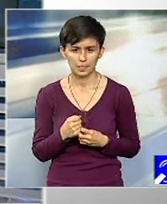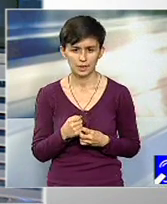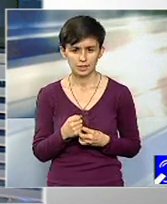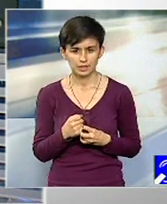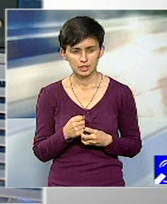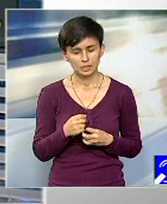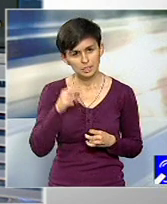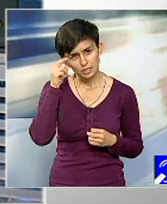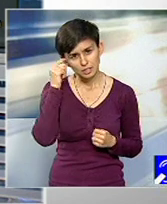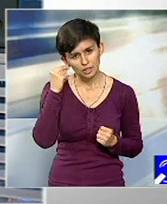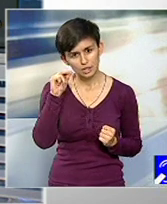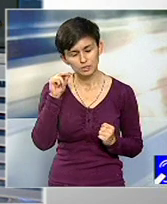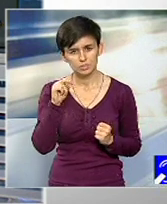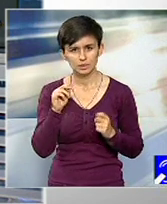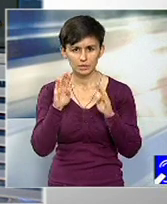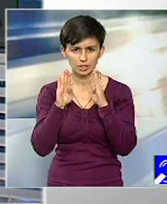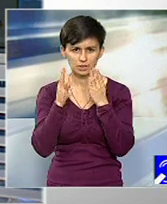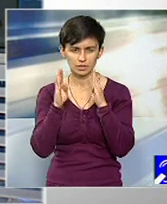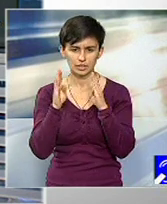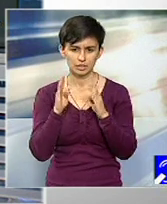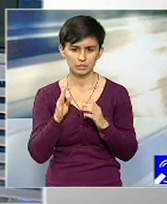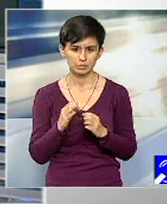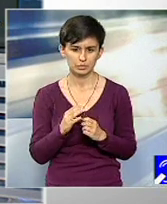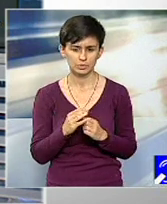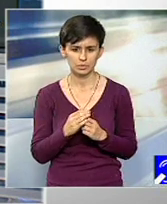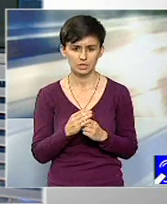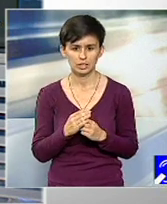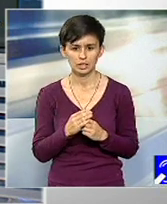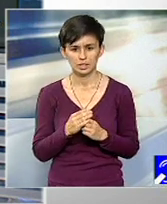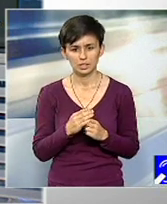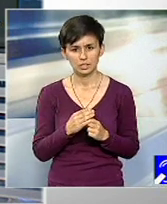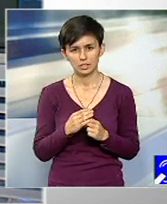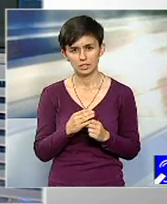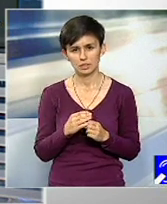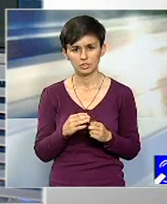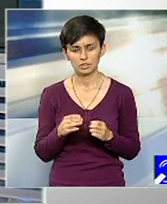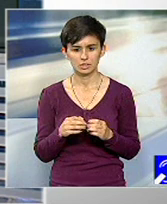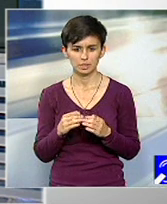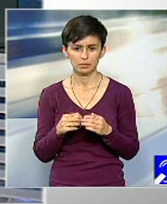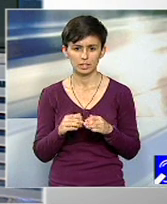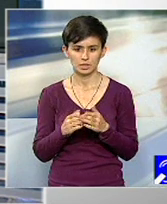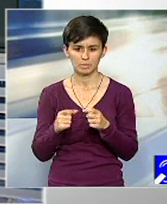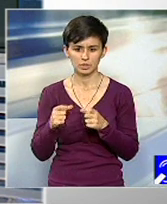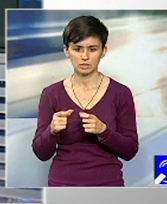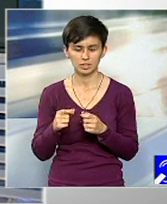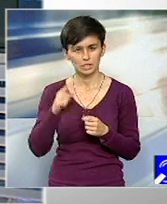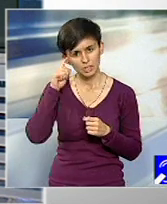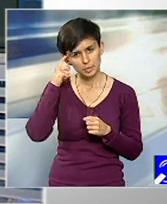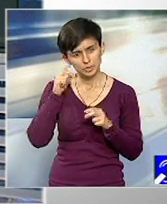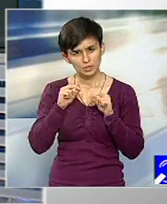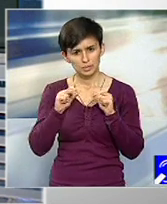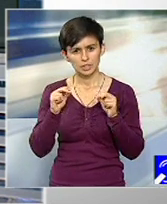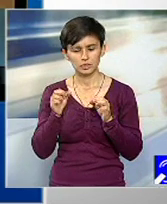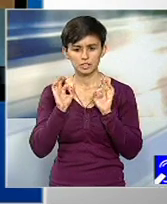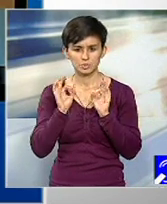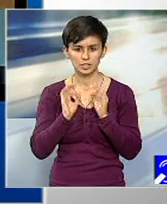le anunțăm pe pagina de Facebook a Biroului pentru Studenți cu Dizabilități și a Departamentului de Psihopedagogie Specială. În momentul în care un